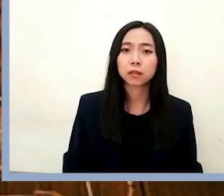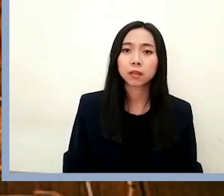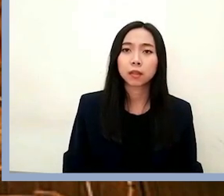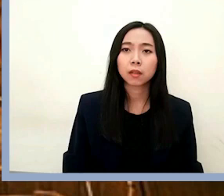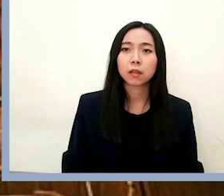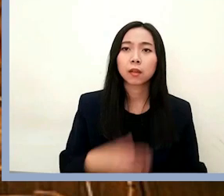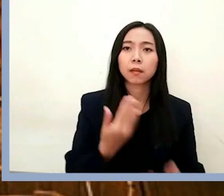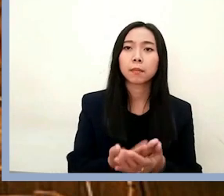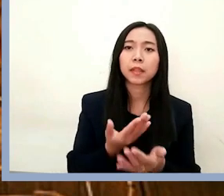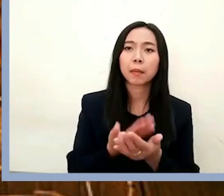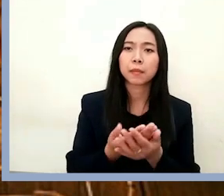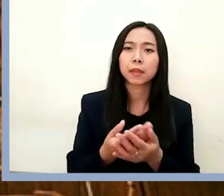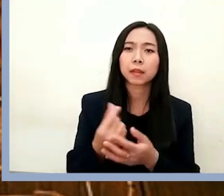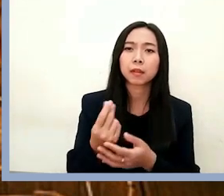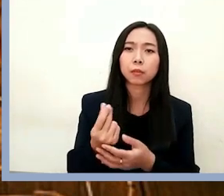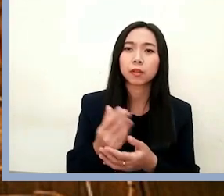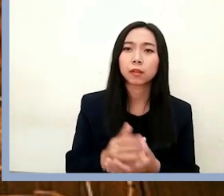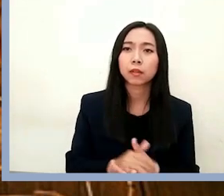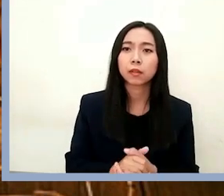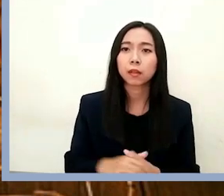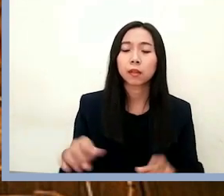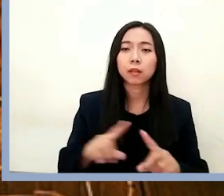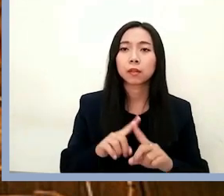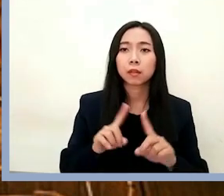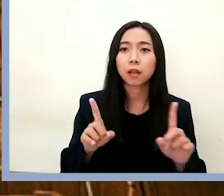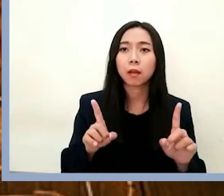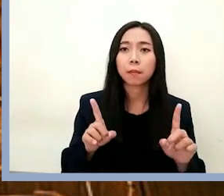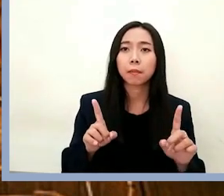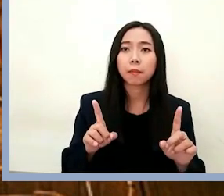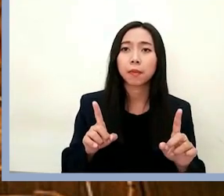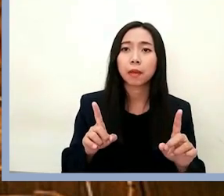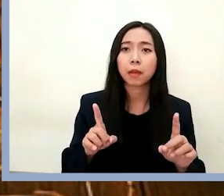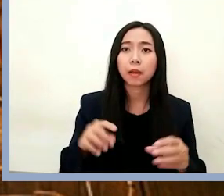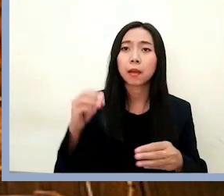ia menjadi penyumbang persembahan yang terbesar